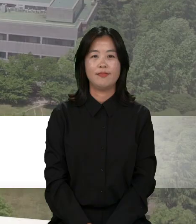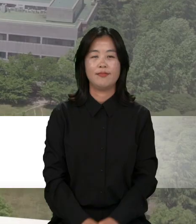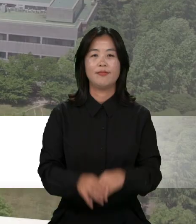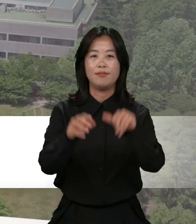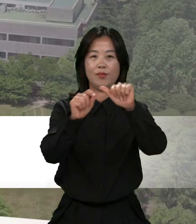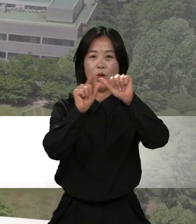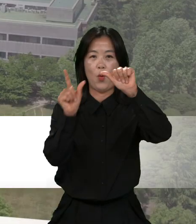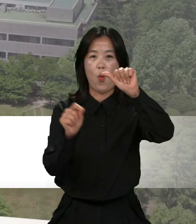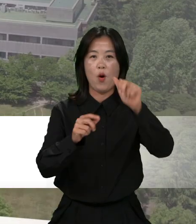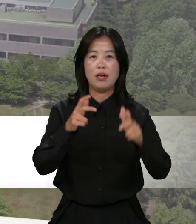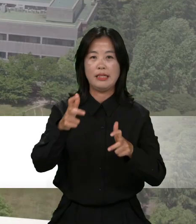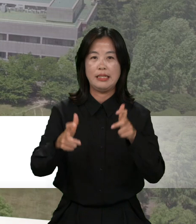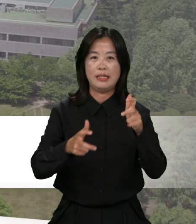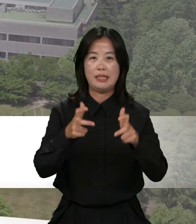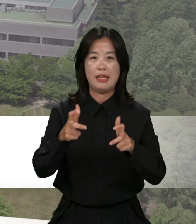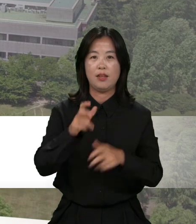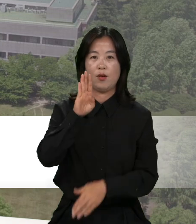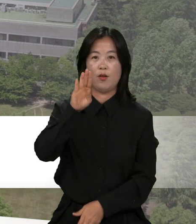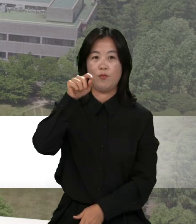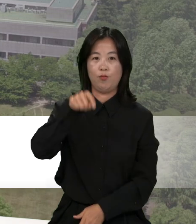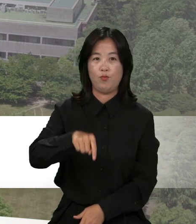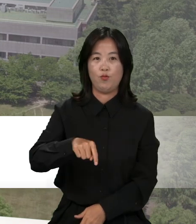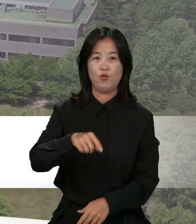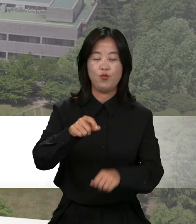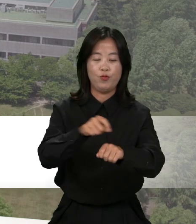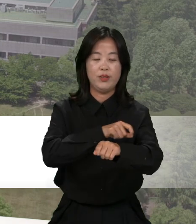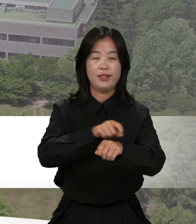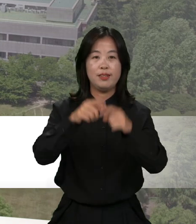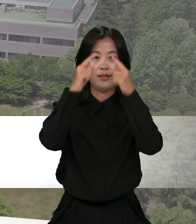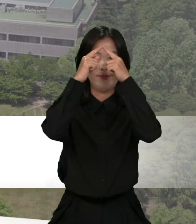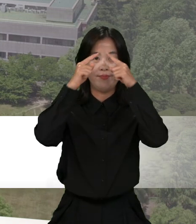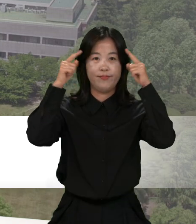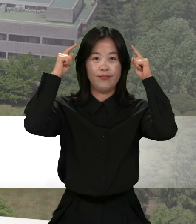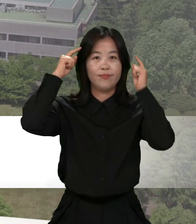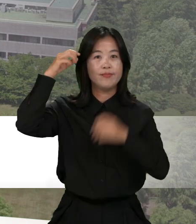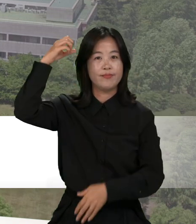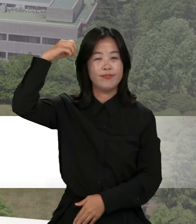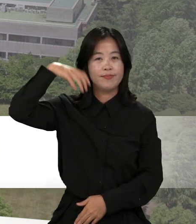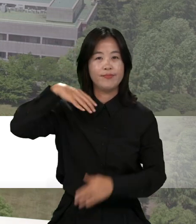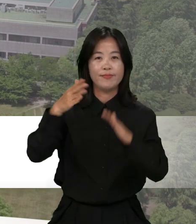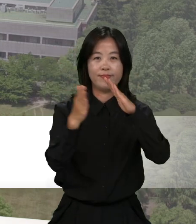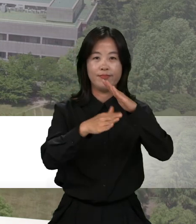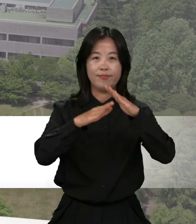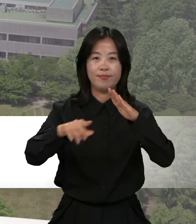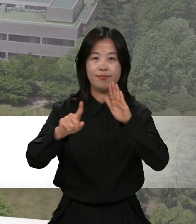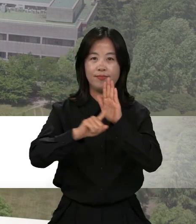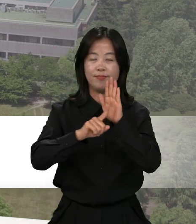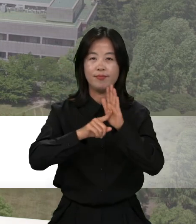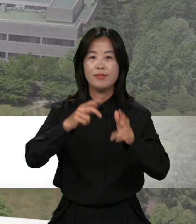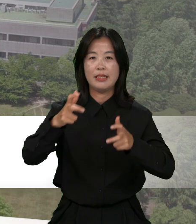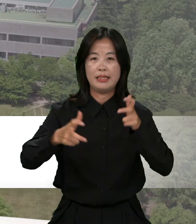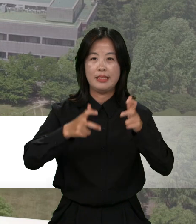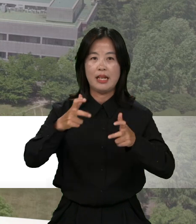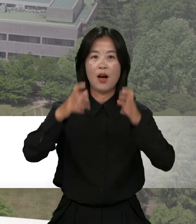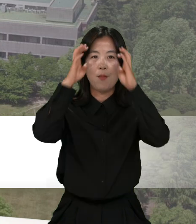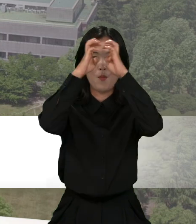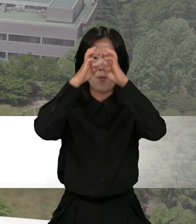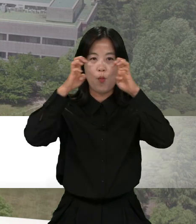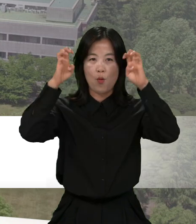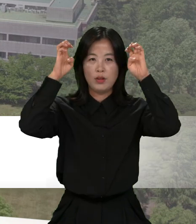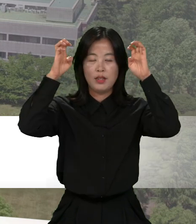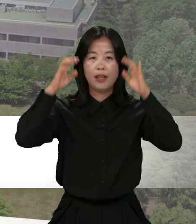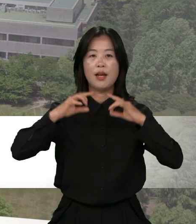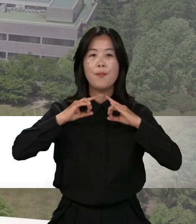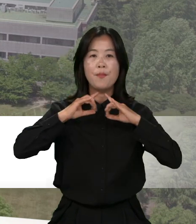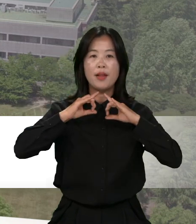했습니다 지난 5월 산업통상 자원부의 첨단 산업 특성화대학원 지원 공모 사업에 포스텍이 배터리와 와